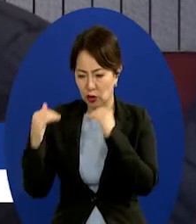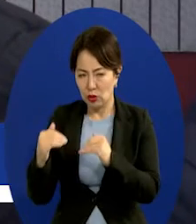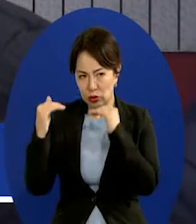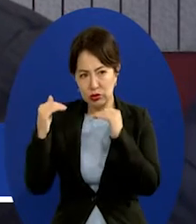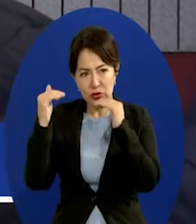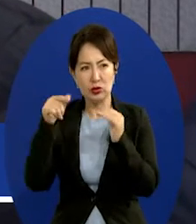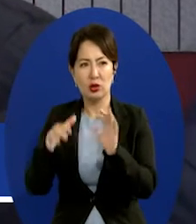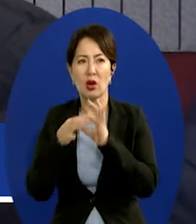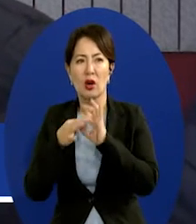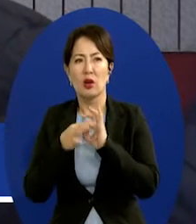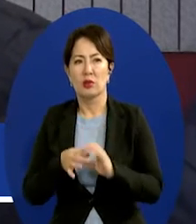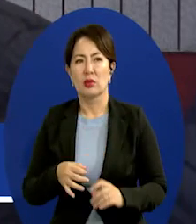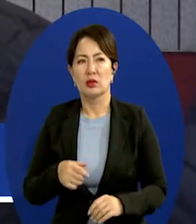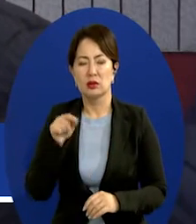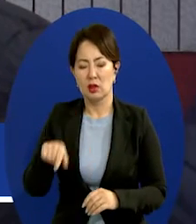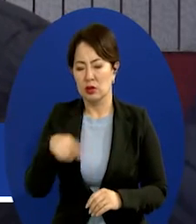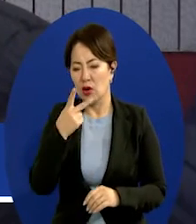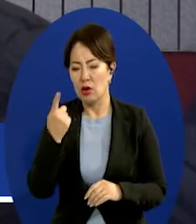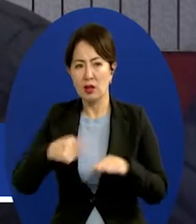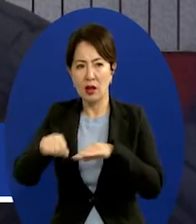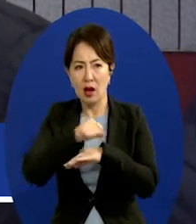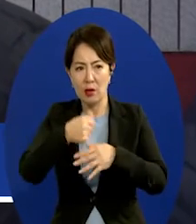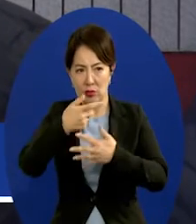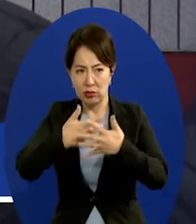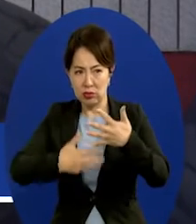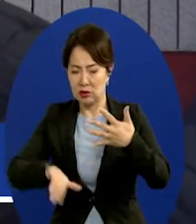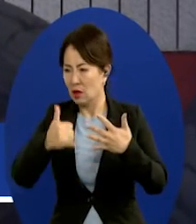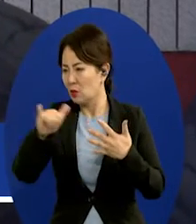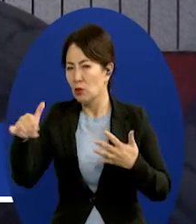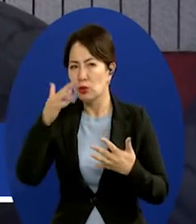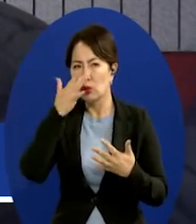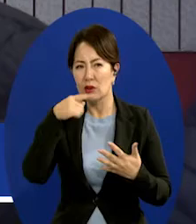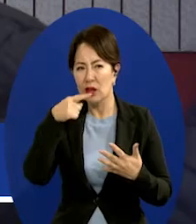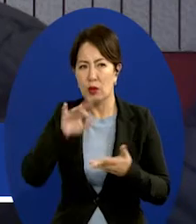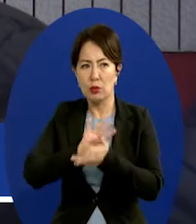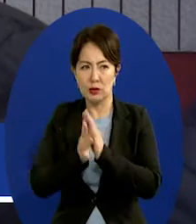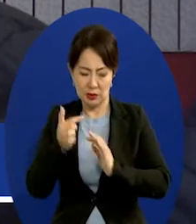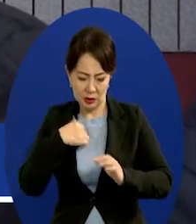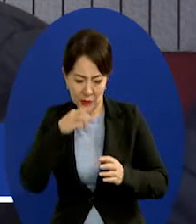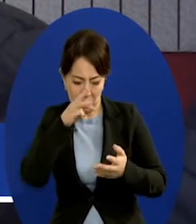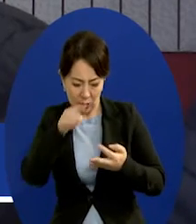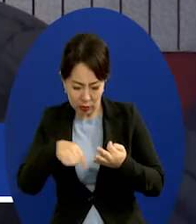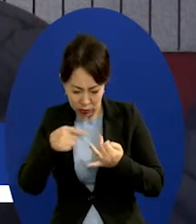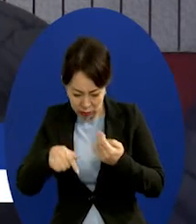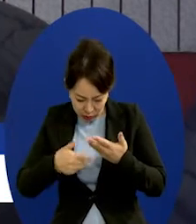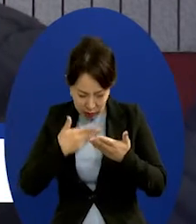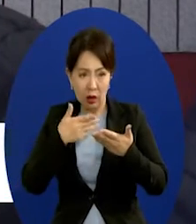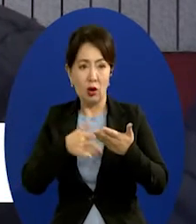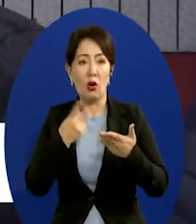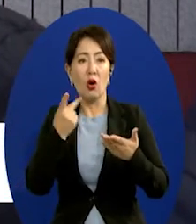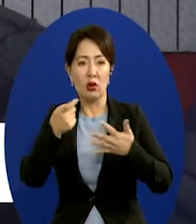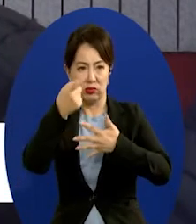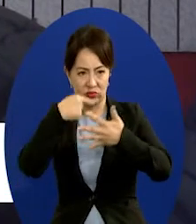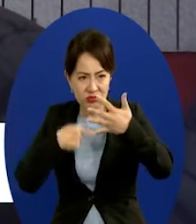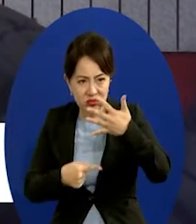бол одоо 21 аймагт зарим хүмүүс судлаад гэдэг нь одоо яа харахгүй бидний авч байгаа мэдээлэлээр бид нар өнөөдөр 21-т